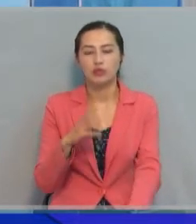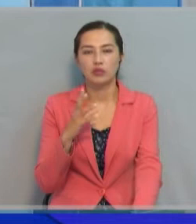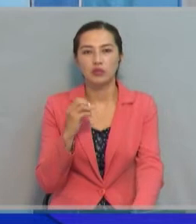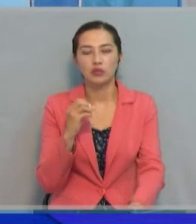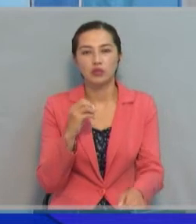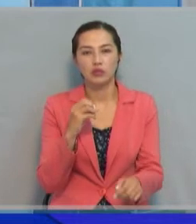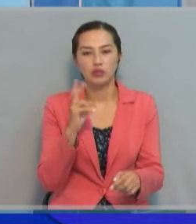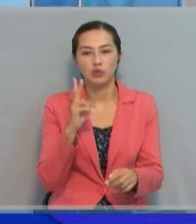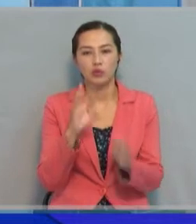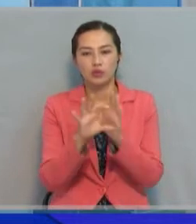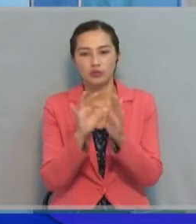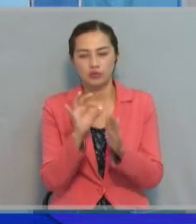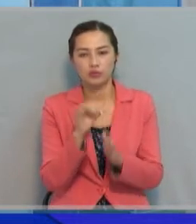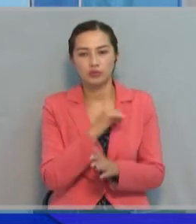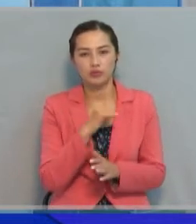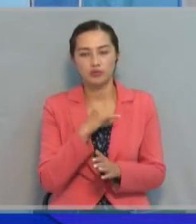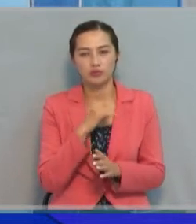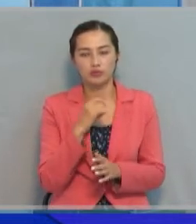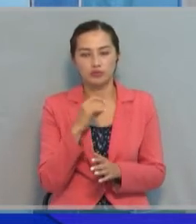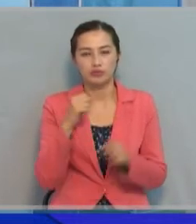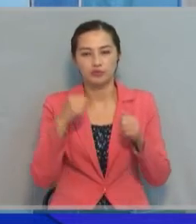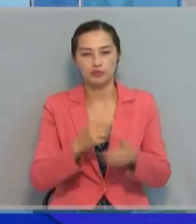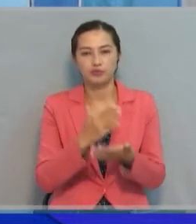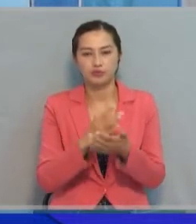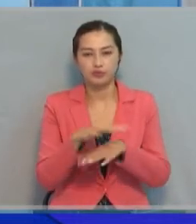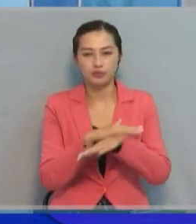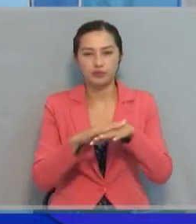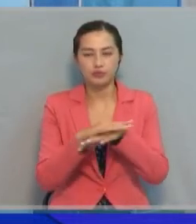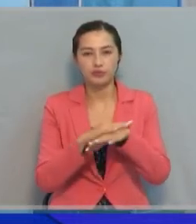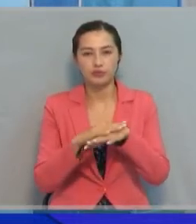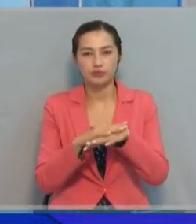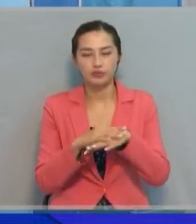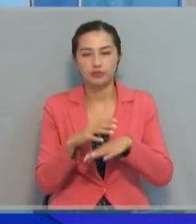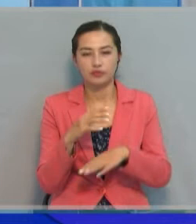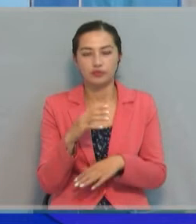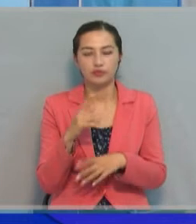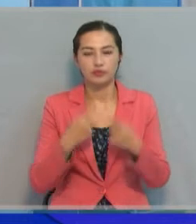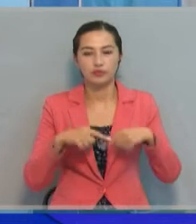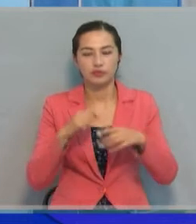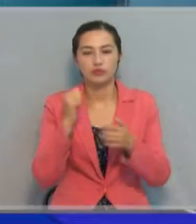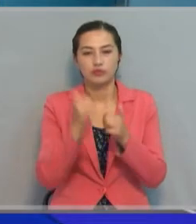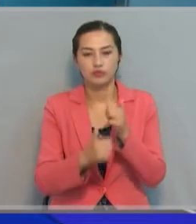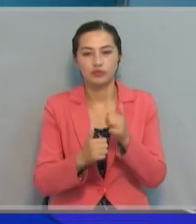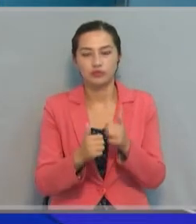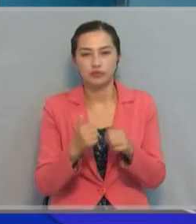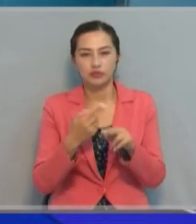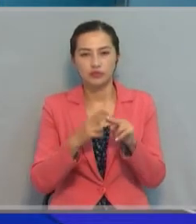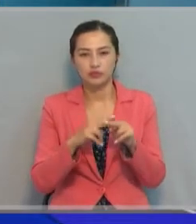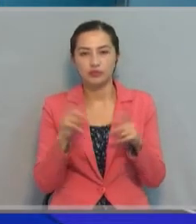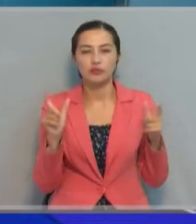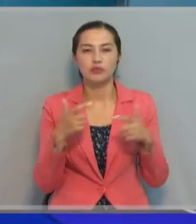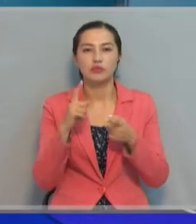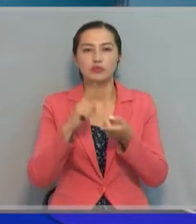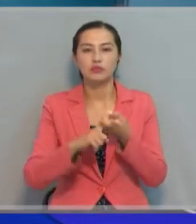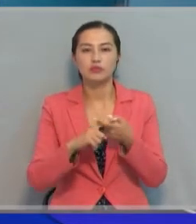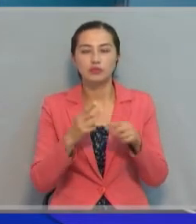көреді маңдайларынан. Сайлау танысы. Бақылаушылар отыр әр партияның қадағалап. Індеттің өршуіне